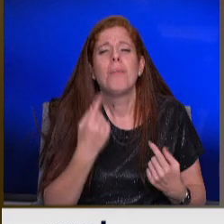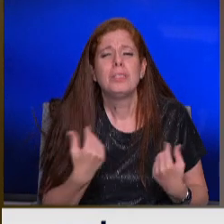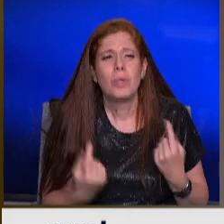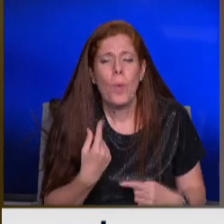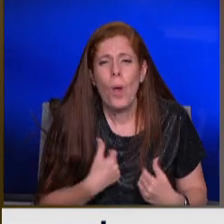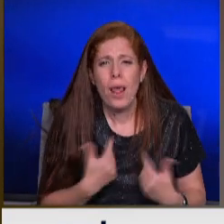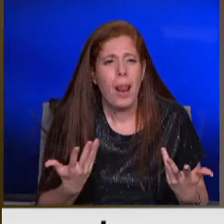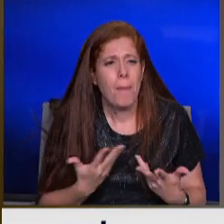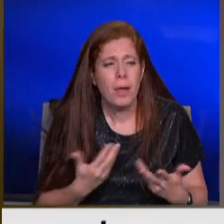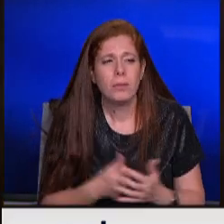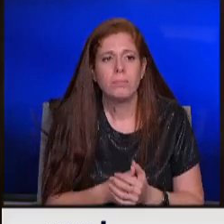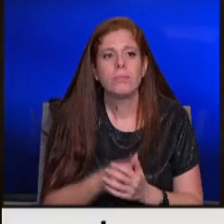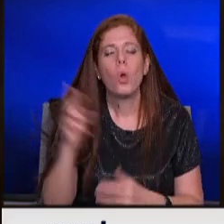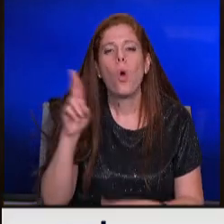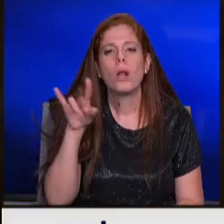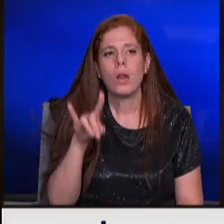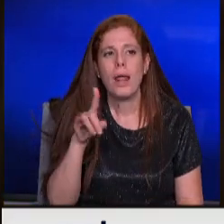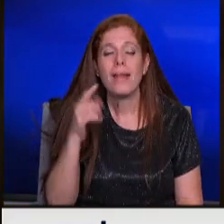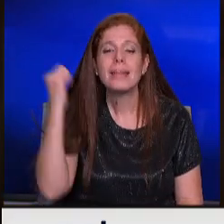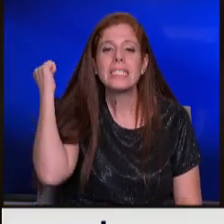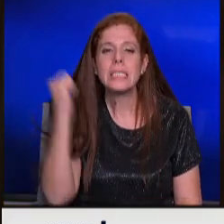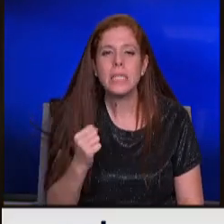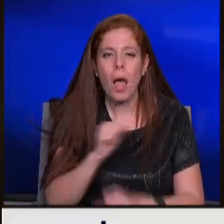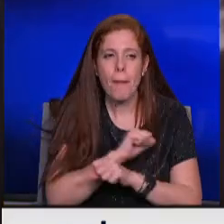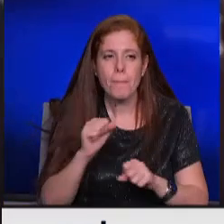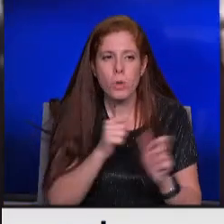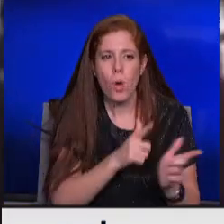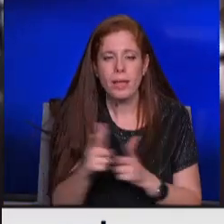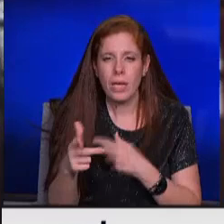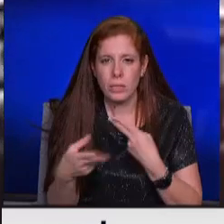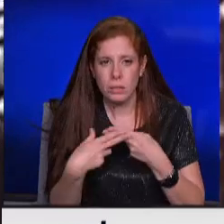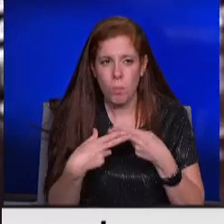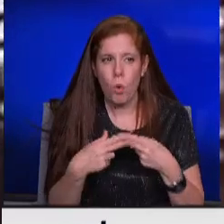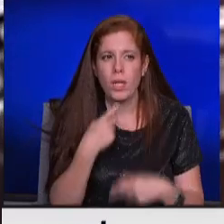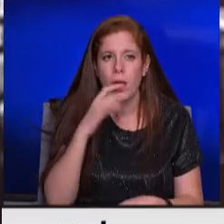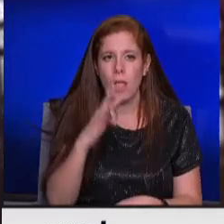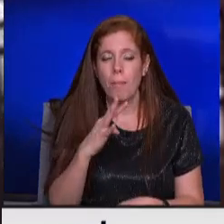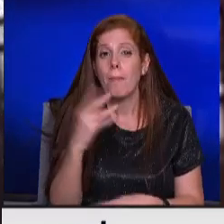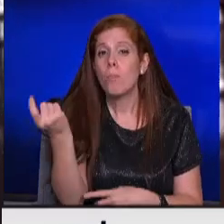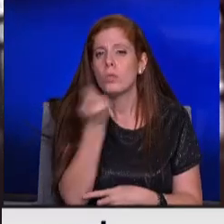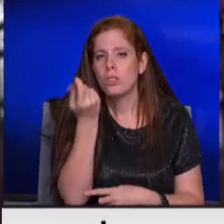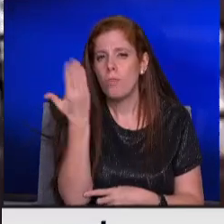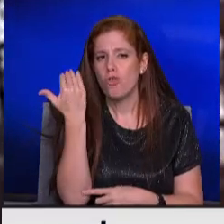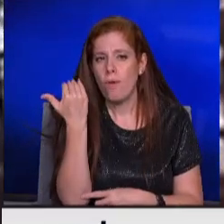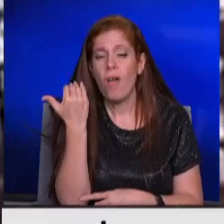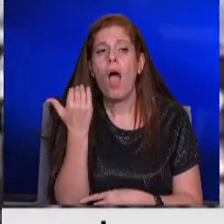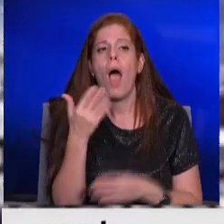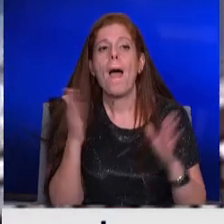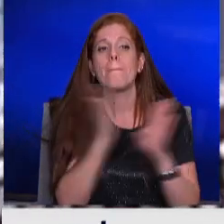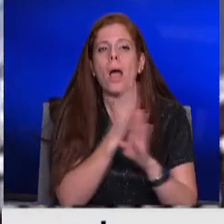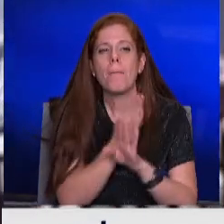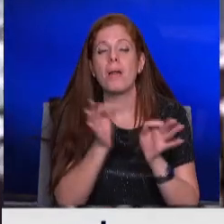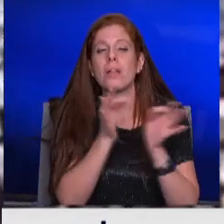חנניה נרצח בפיגוע הירי סמוך לקריית ארבע במוצאי שבת שעברה. המחבל פתח באש לעברו ולעבר